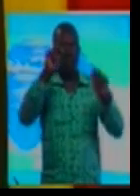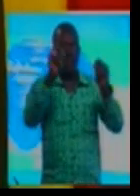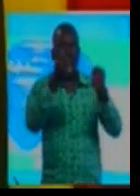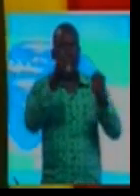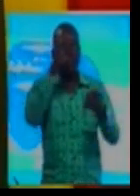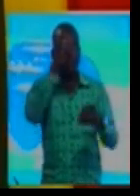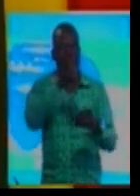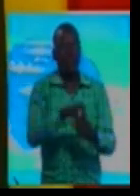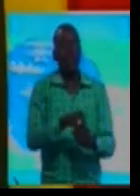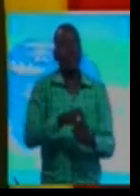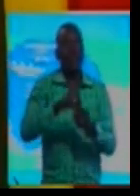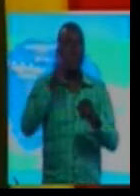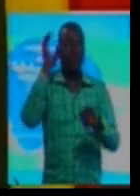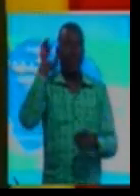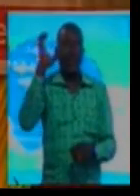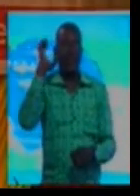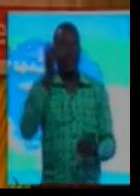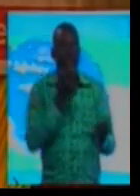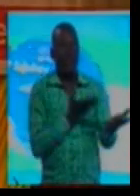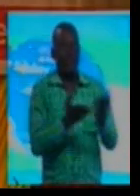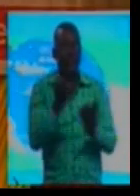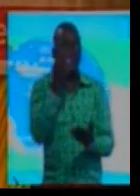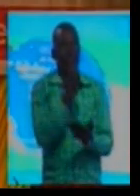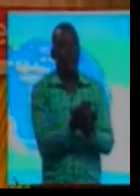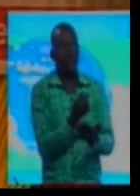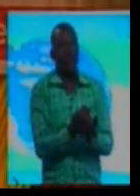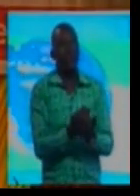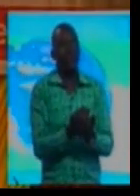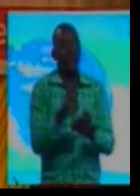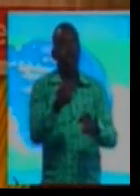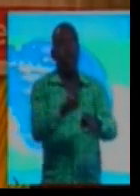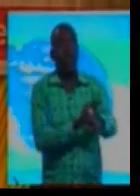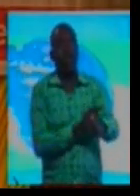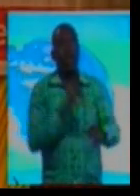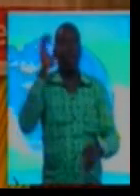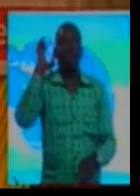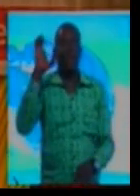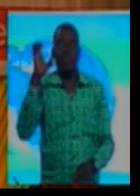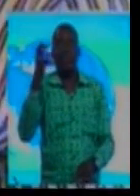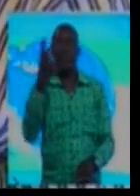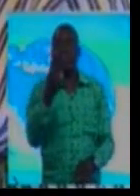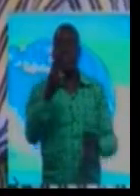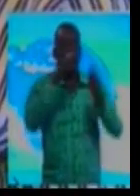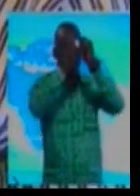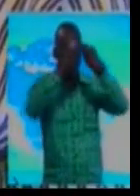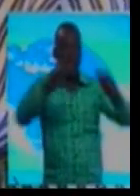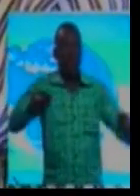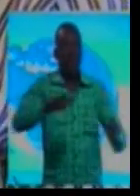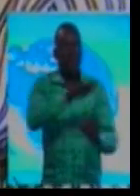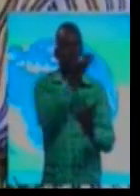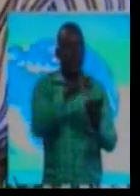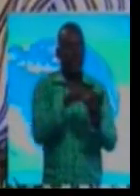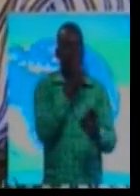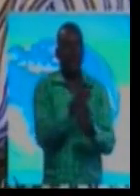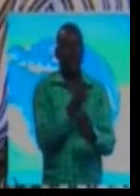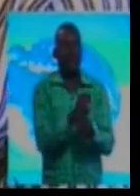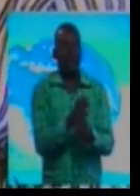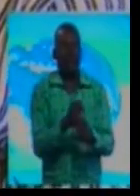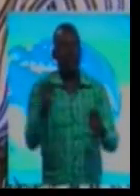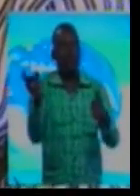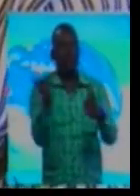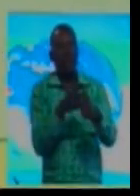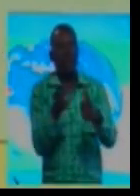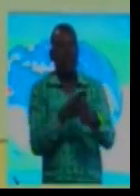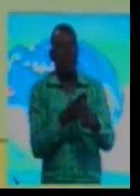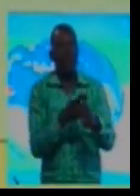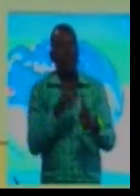de cette conférence des services du Trésor. Et durant la conférence, deux ateliers seront au centre des travaux. Le premier atelier